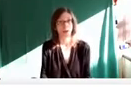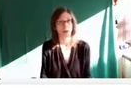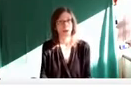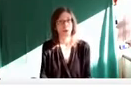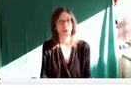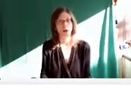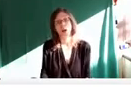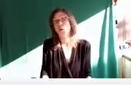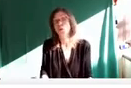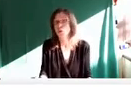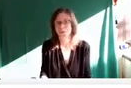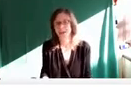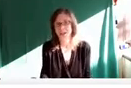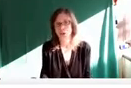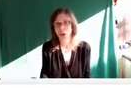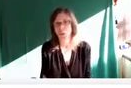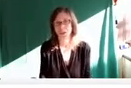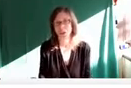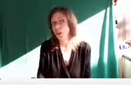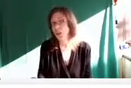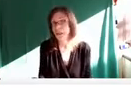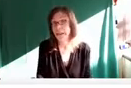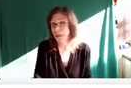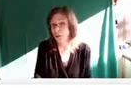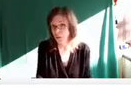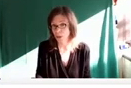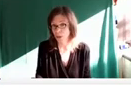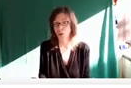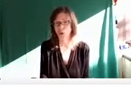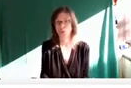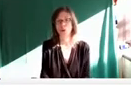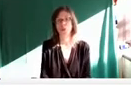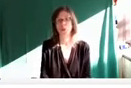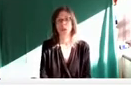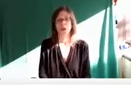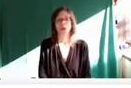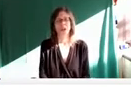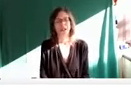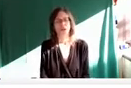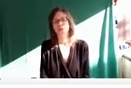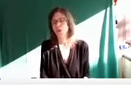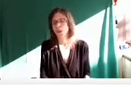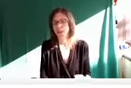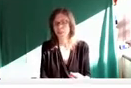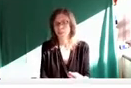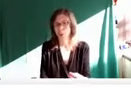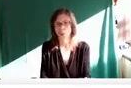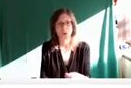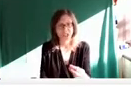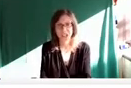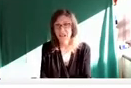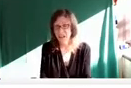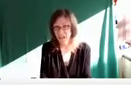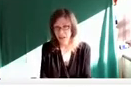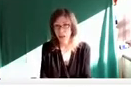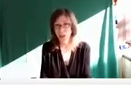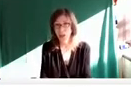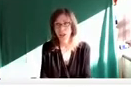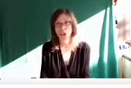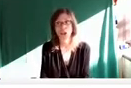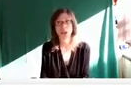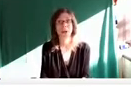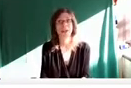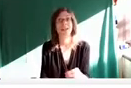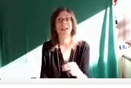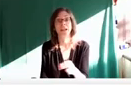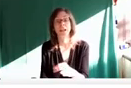soi. À cause justement qu'ils ne gèrent pas des données délicates, des trucs comme ça. Il y a la question aussi de la propriété des données.